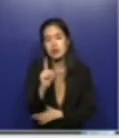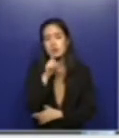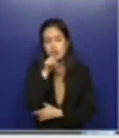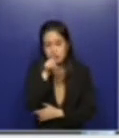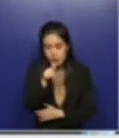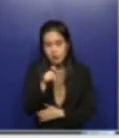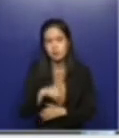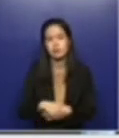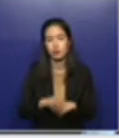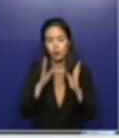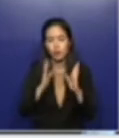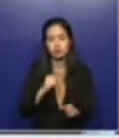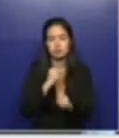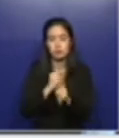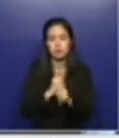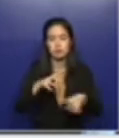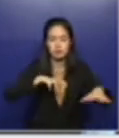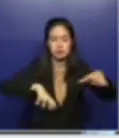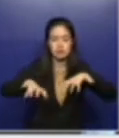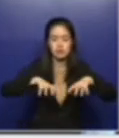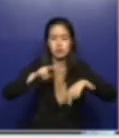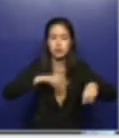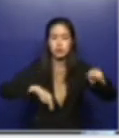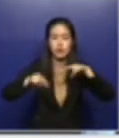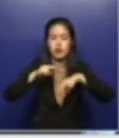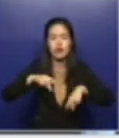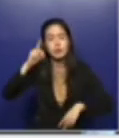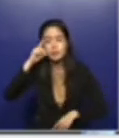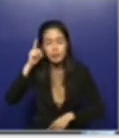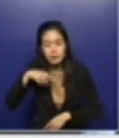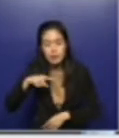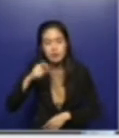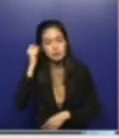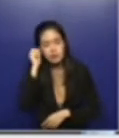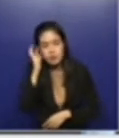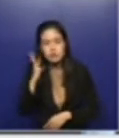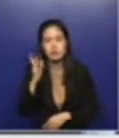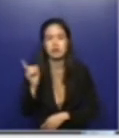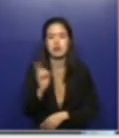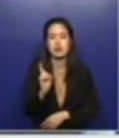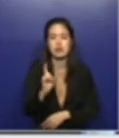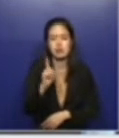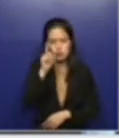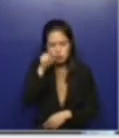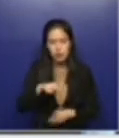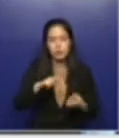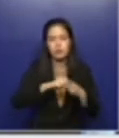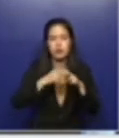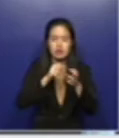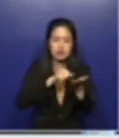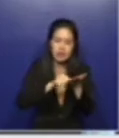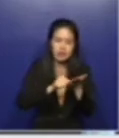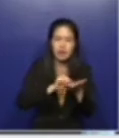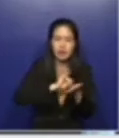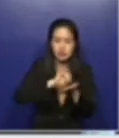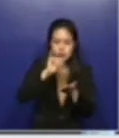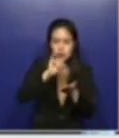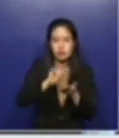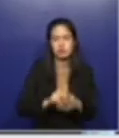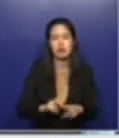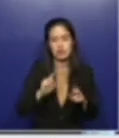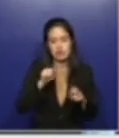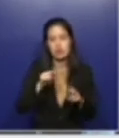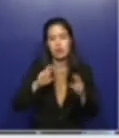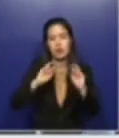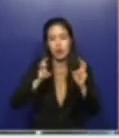ราบไม่รู้ไม่เข้าใจผู้บริหารไม่รู้ไม่เข้าใจก็แก้ให้ตรงจุดตรงนั้นนั่นเรื่องที่สองครับ